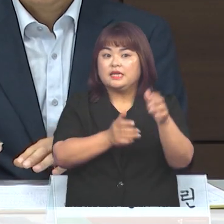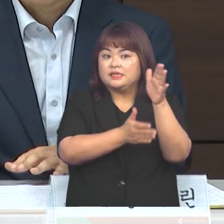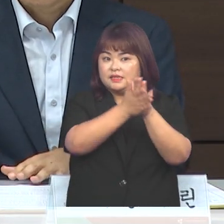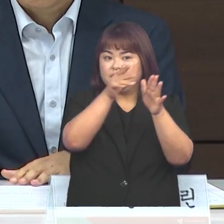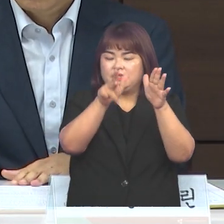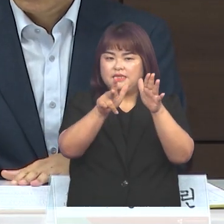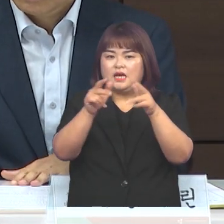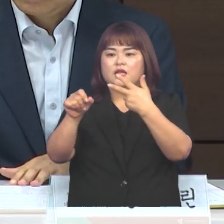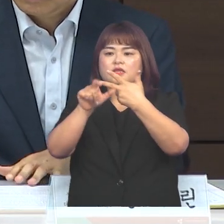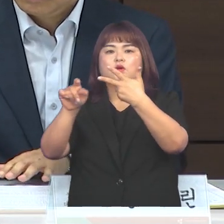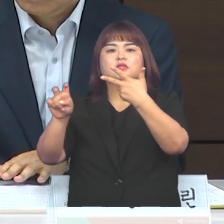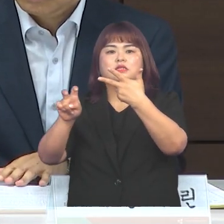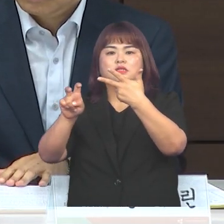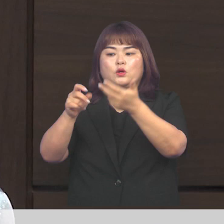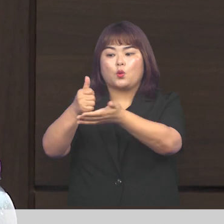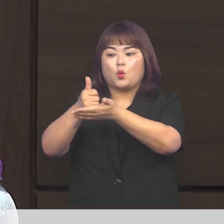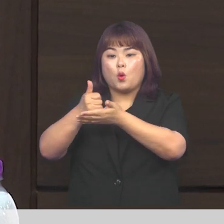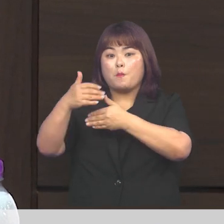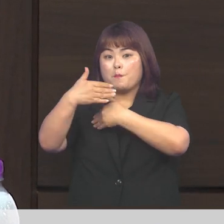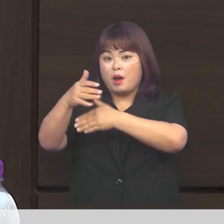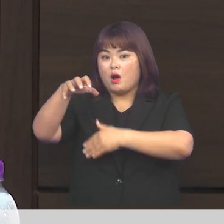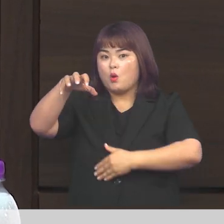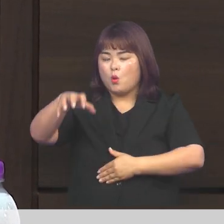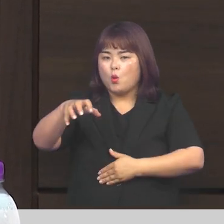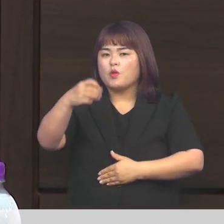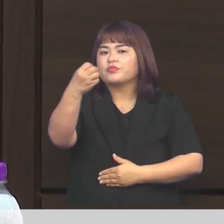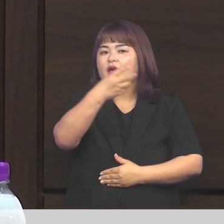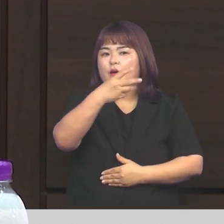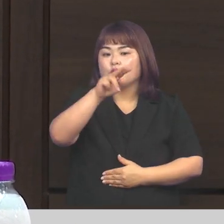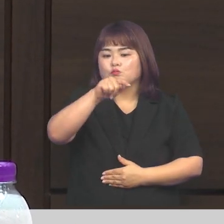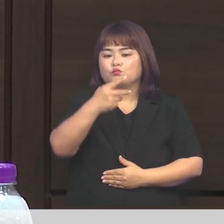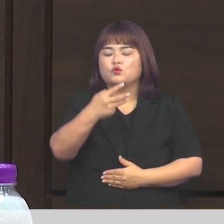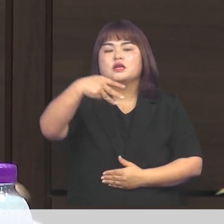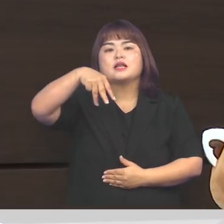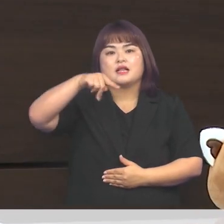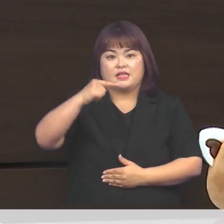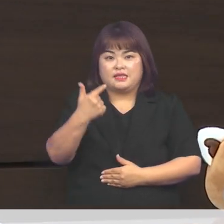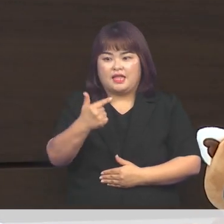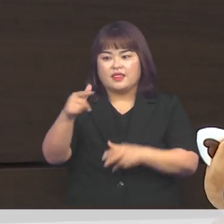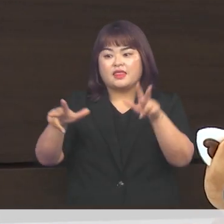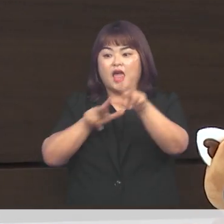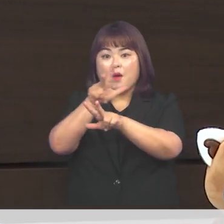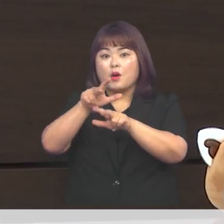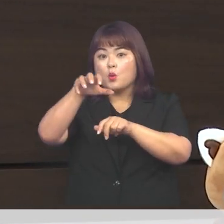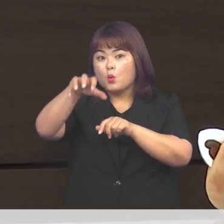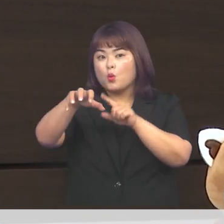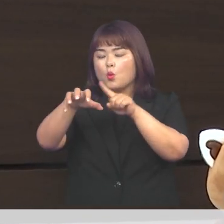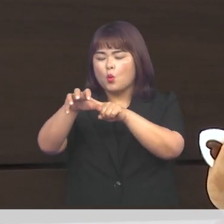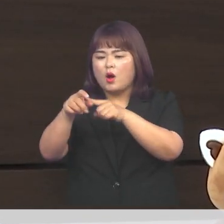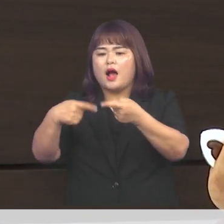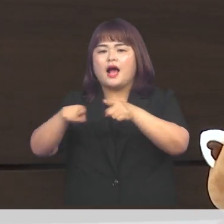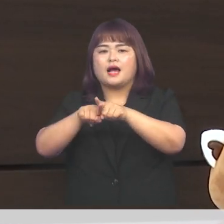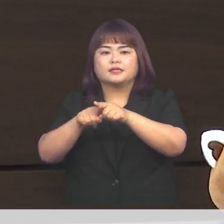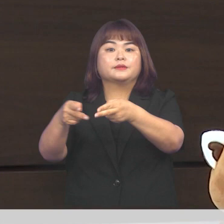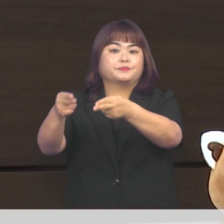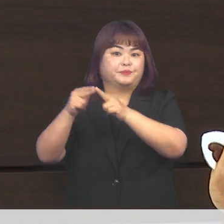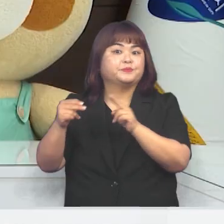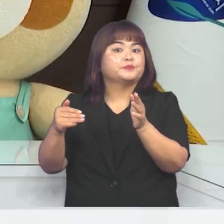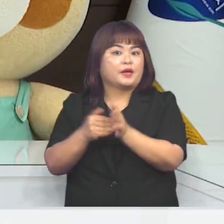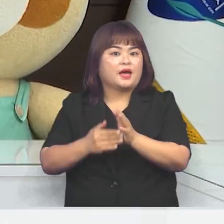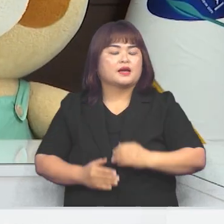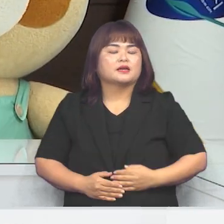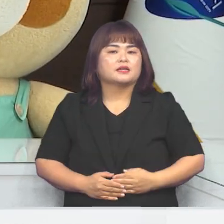용인특례시는 20일 시청 접견실에서 삼성물산 주식회사 에버랜드 리조트와 캐릭터 협력사업 업무 협약을